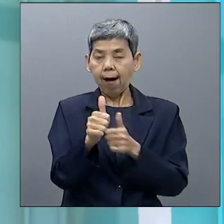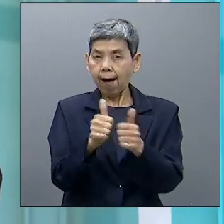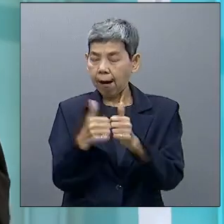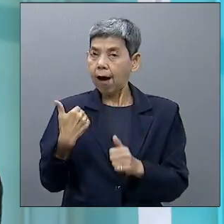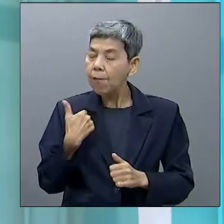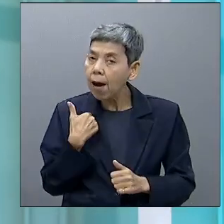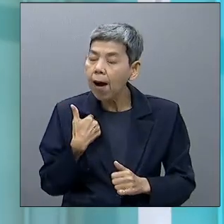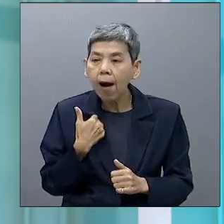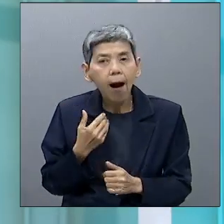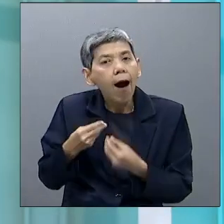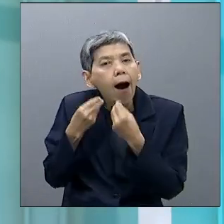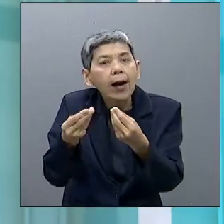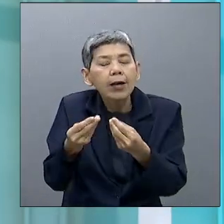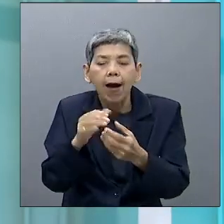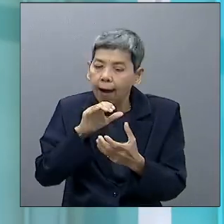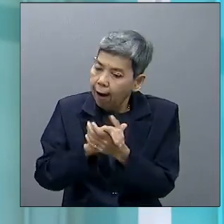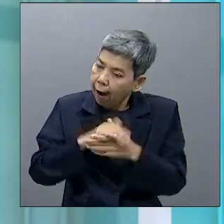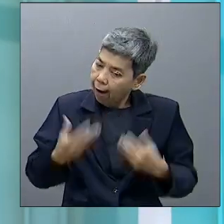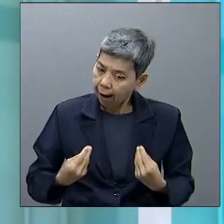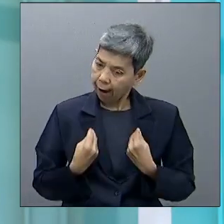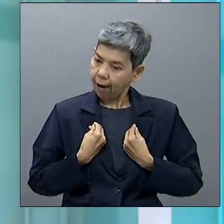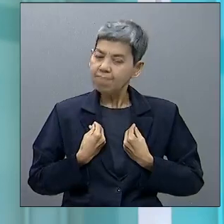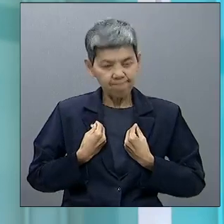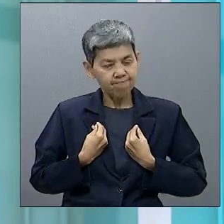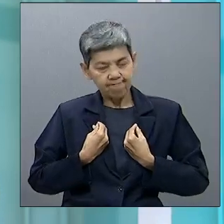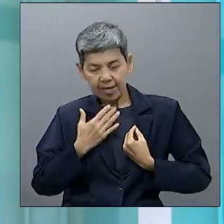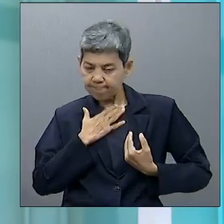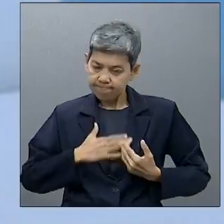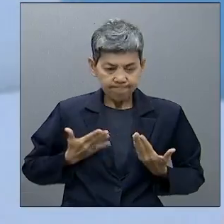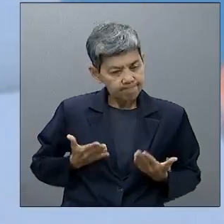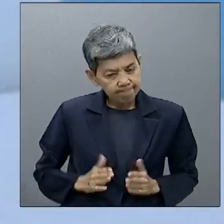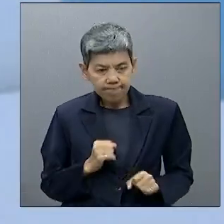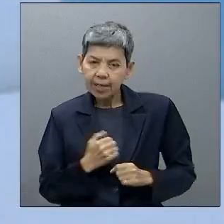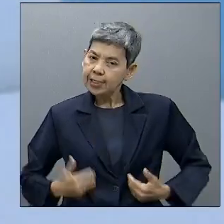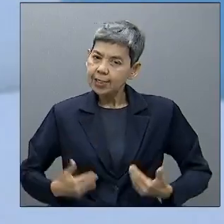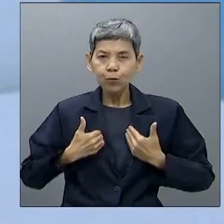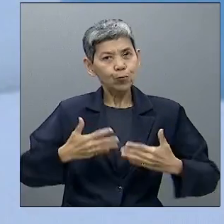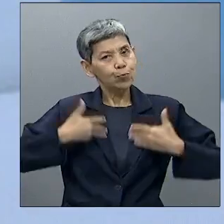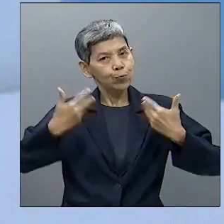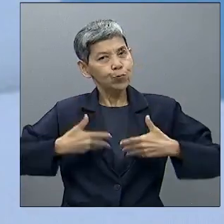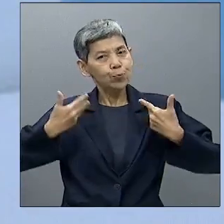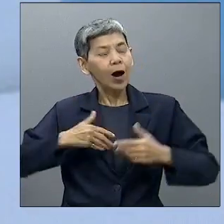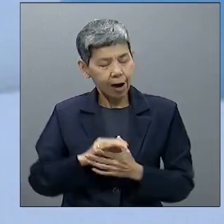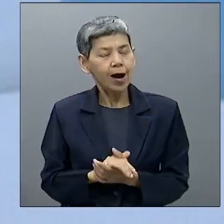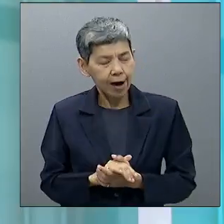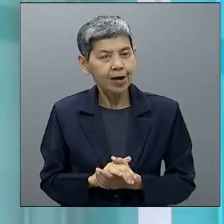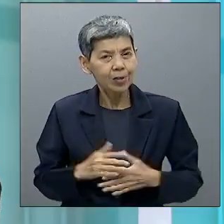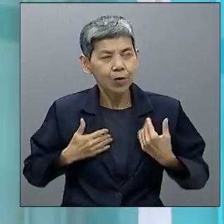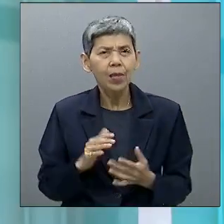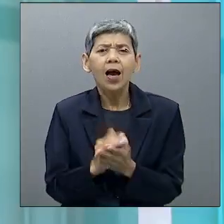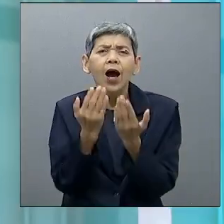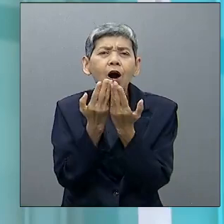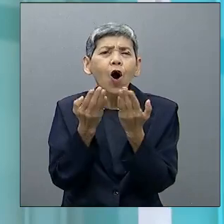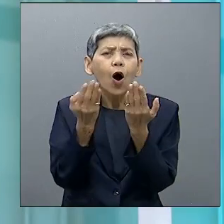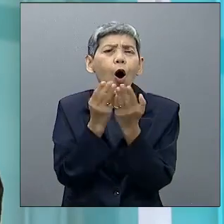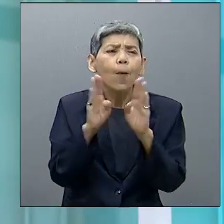ที่จุดประกายให้เขาเนี่ยกลับมาดูแลตัวเองกลับมาสนุกกับชีวิตวันนึงครอบครัวสเตเบิ